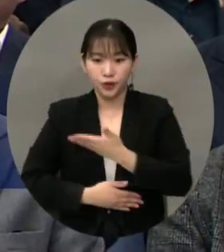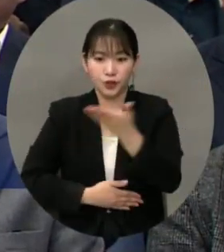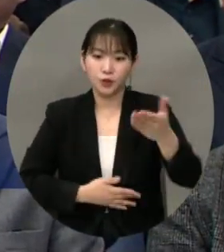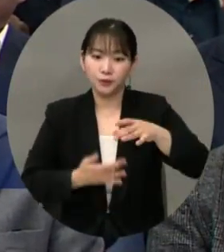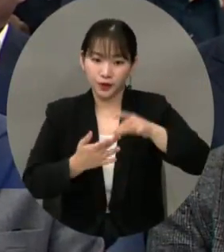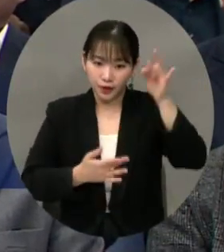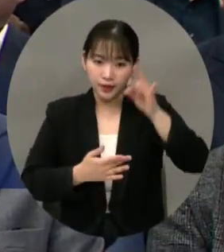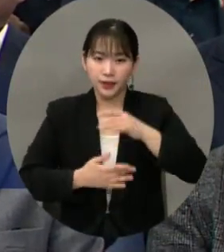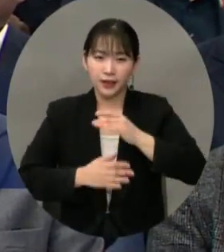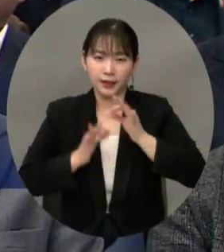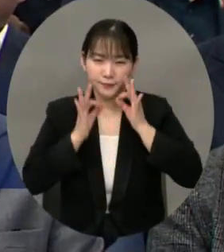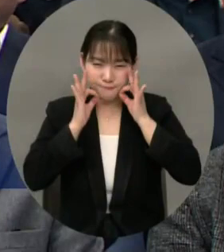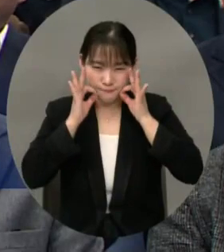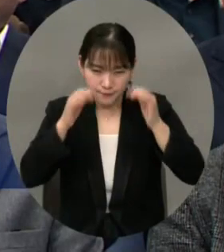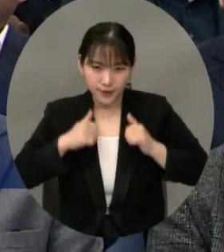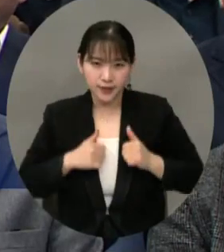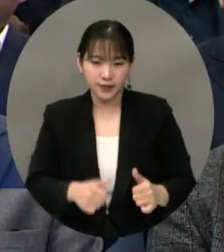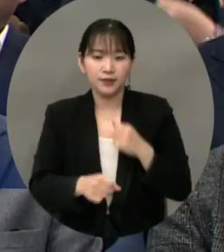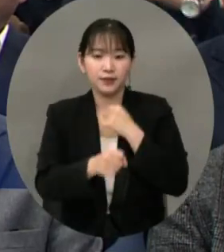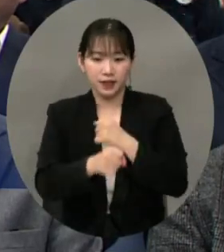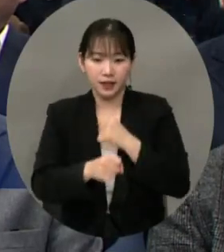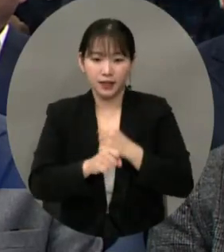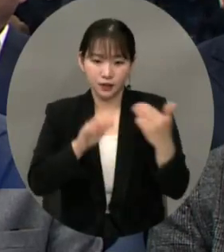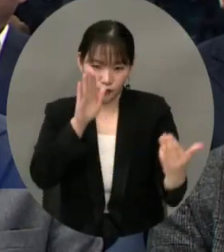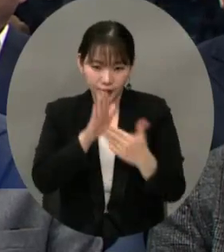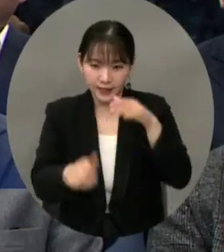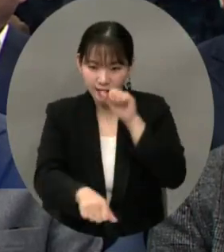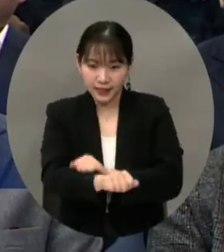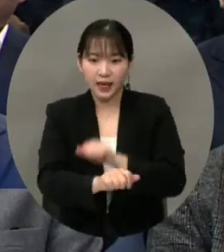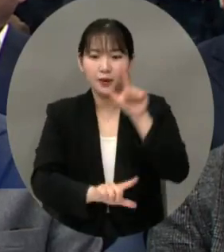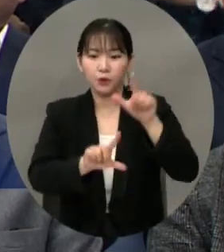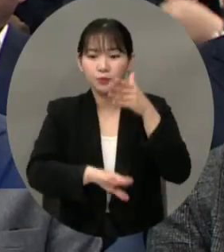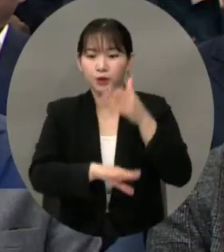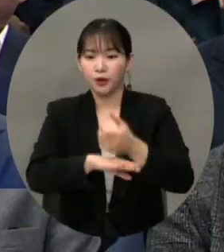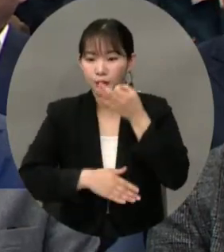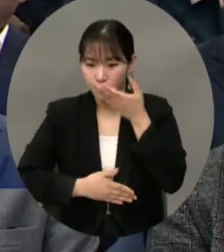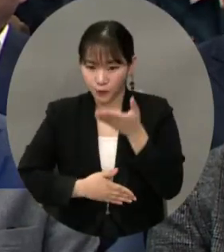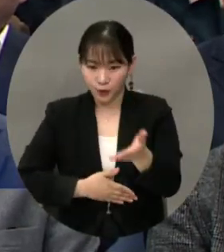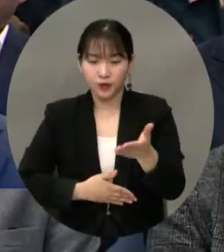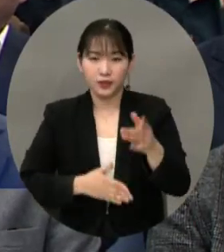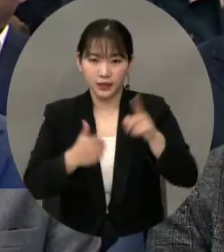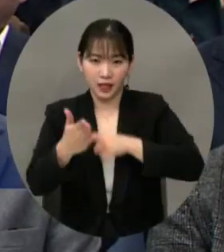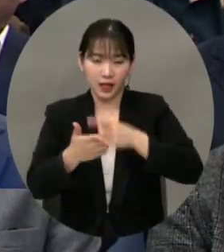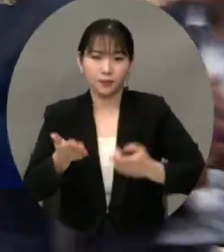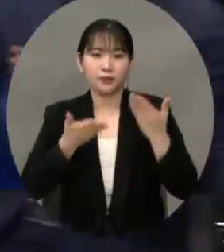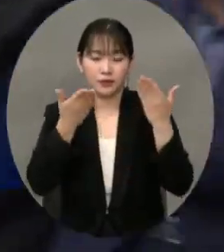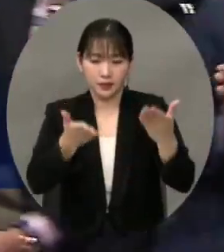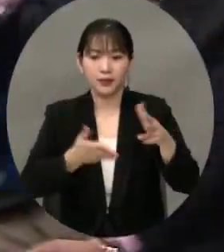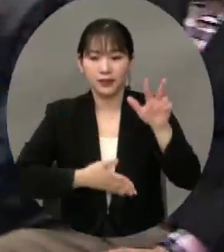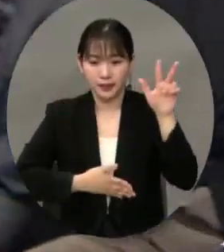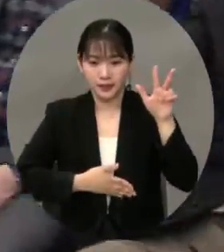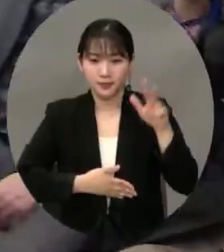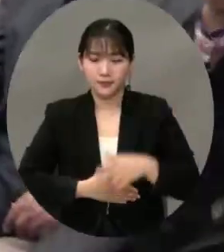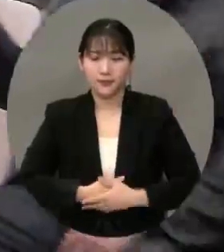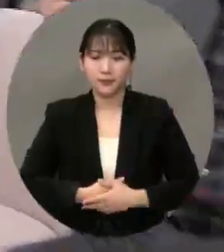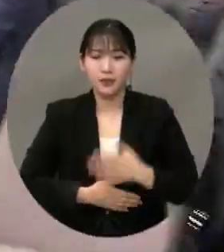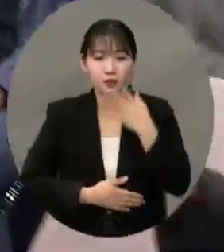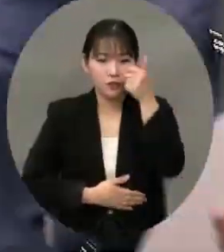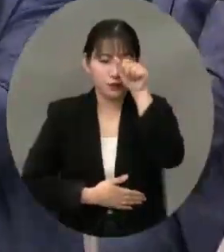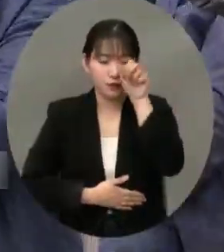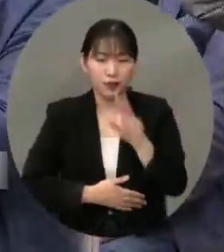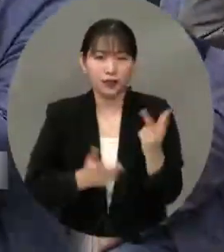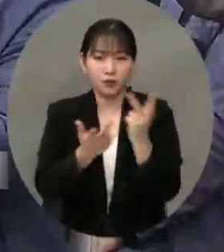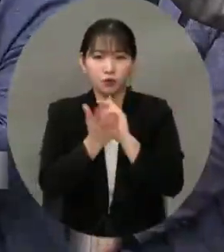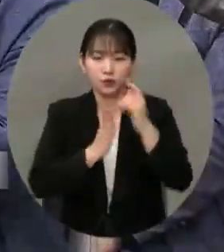선택에 최선의 노력으로 최대의 성과로 보답하겠다고 다짐의 약속을 드립니다. 순천